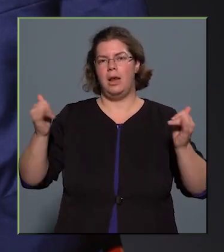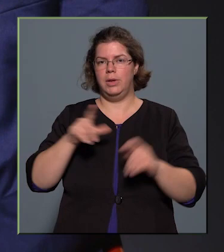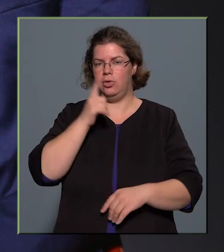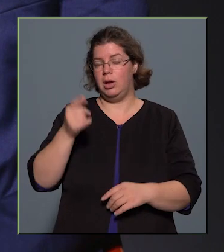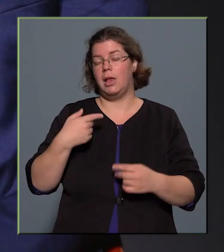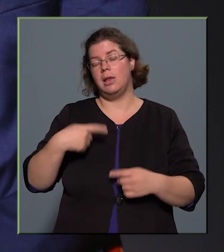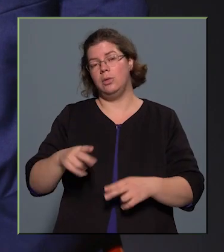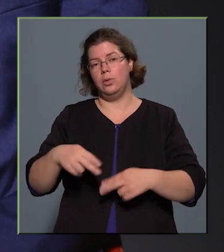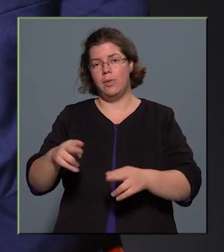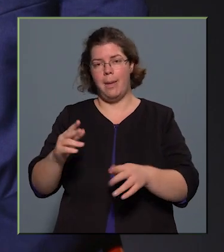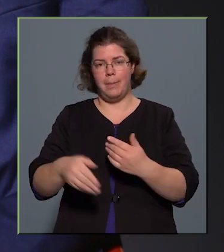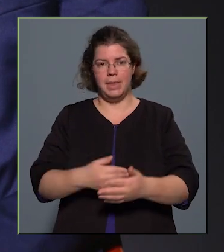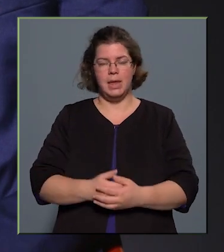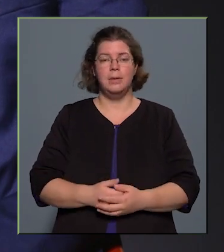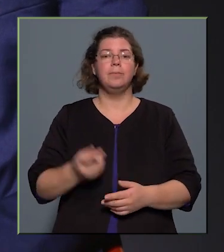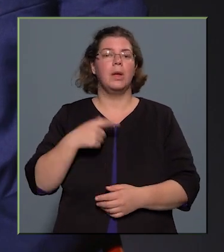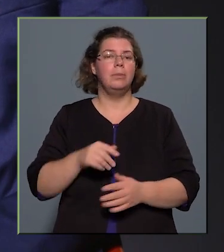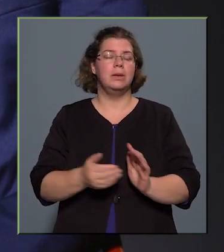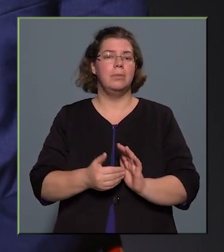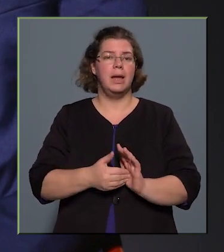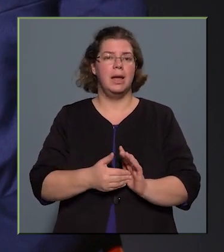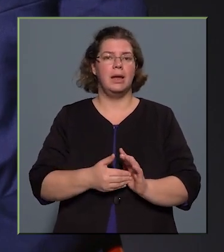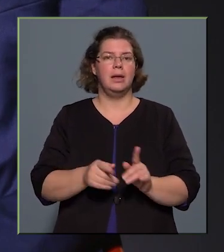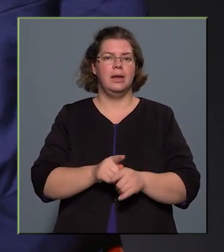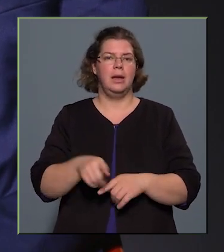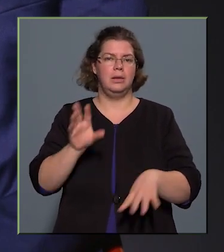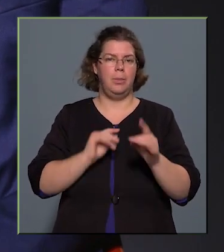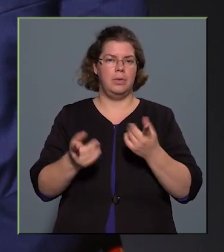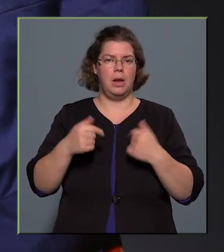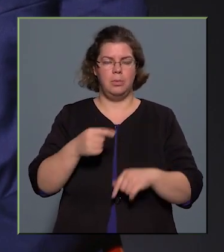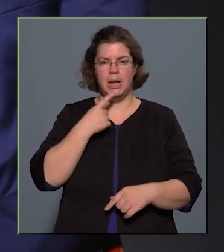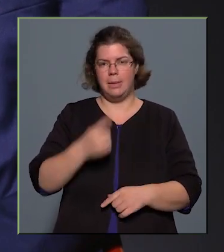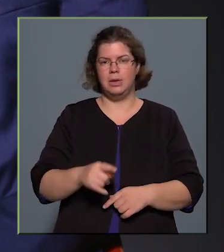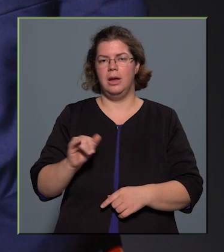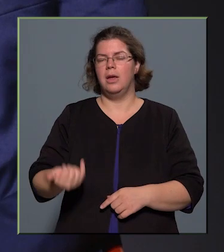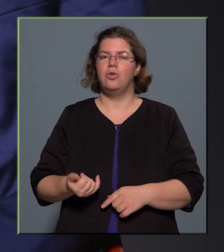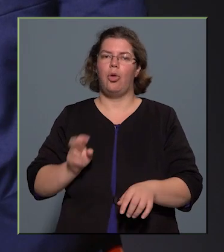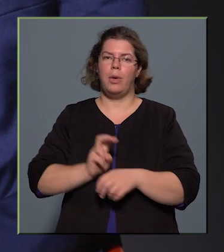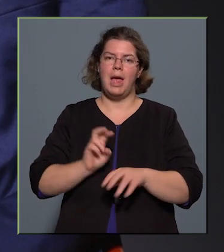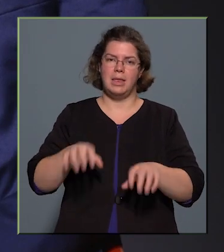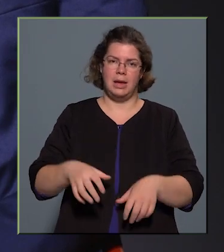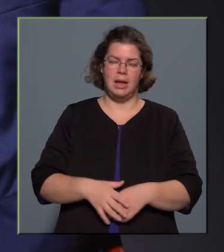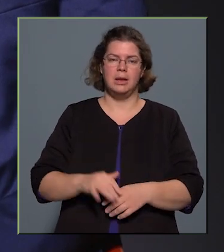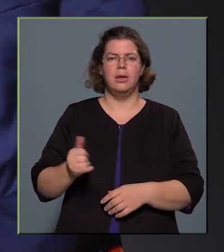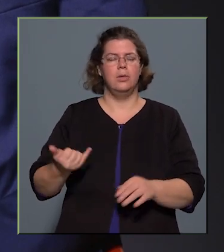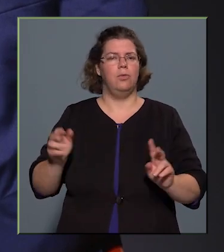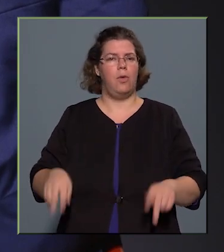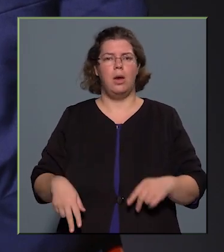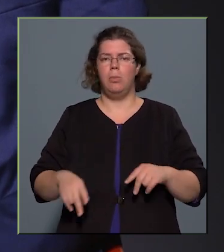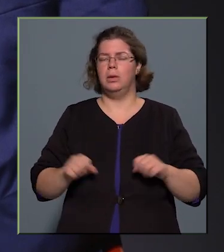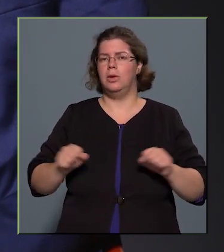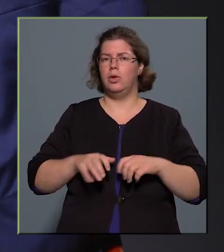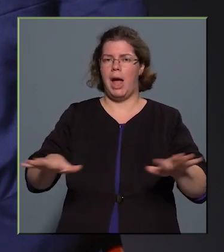tovább tudnak menni. Amit még ilyen tapasztalatból én elmondanék és hozzátennék, és ez tényleg egy nagyon